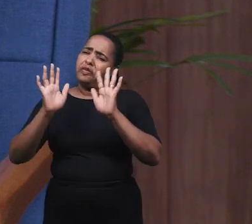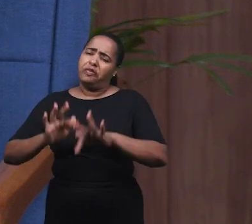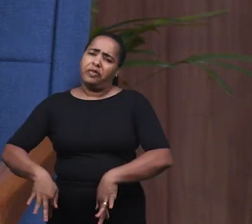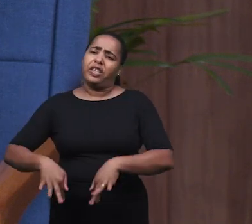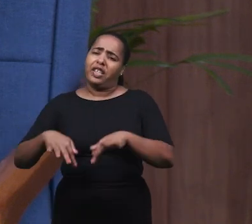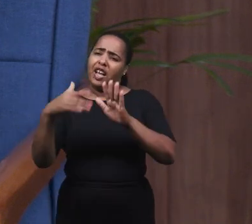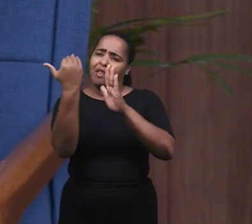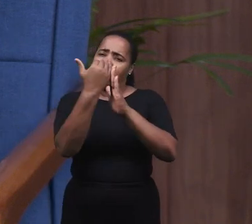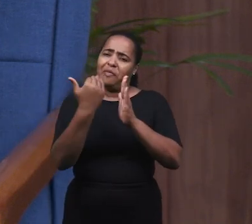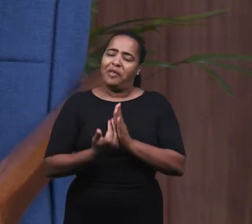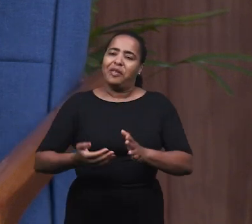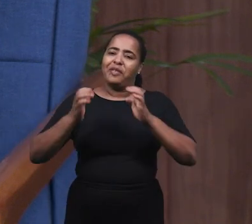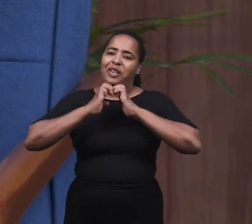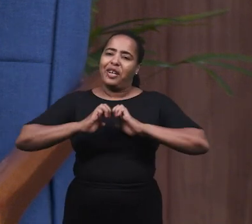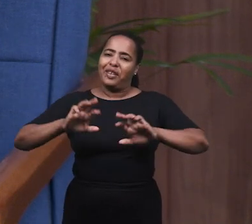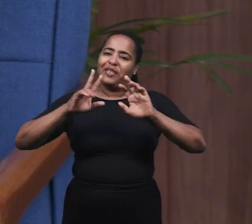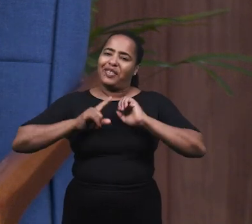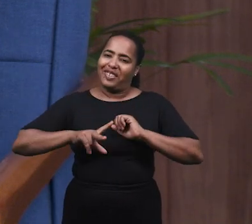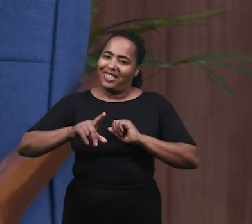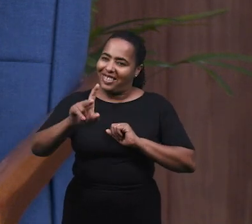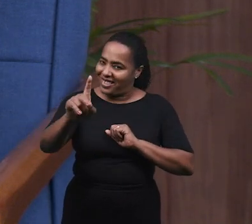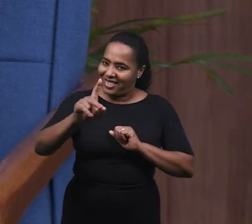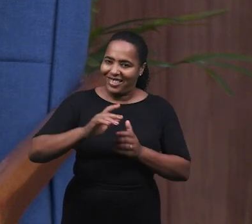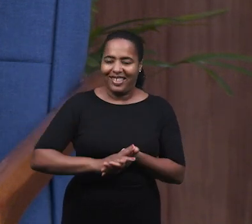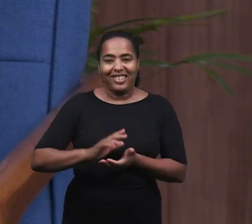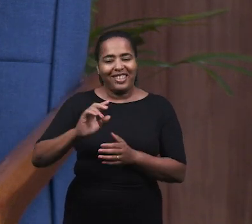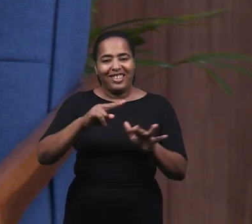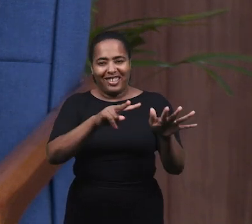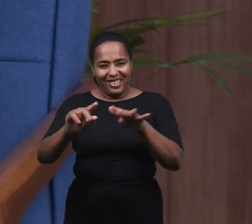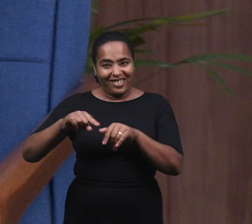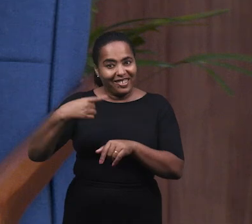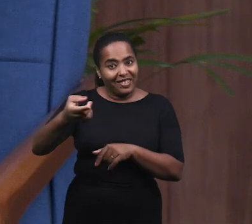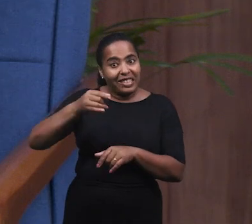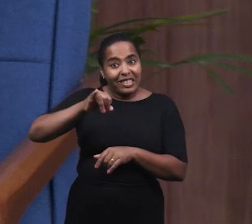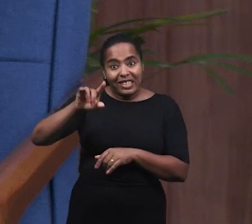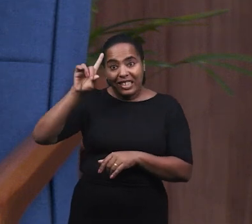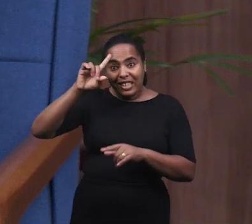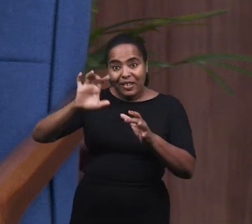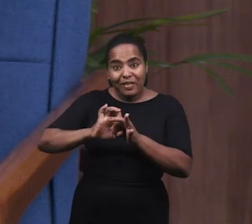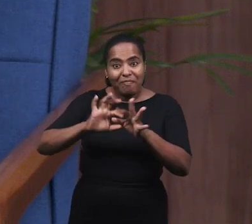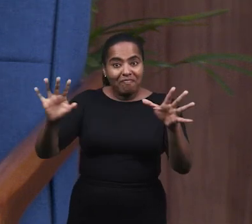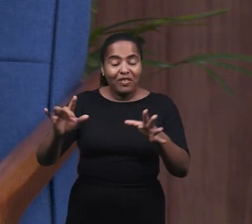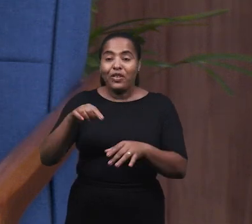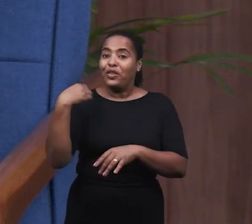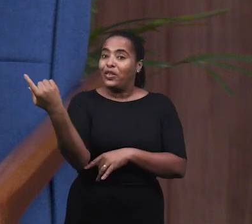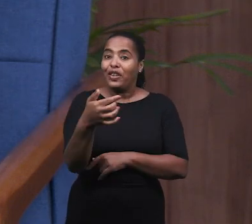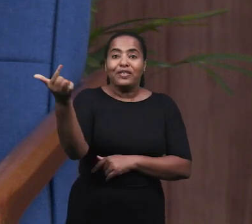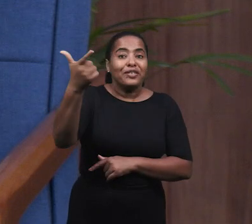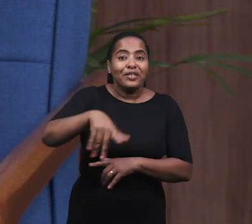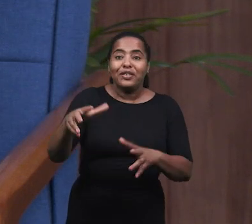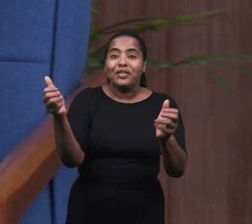dimanches à 10h du matin. Nous arrivons ainsi à la fin de l'édition du programme En annonçant l'Évangile éternel. La semaine